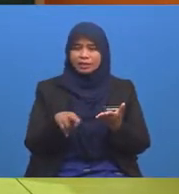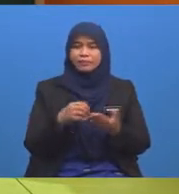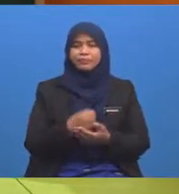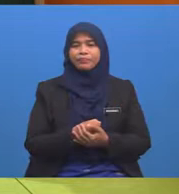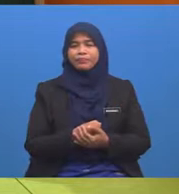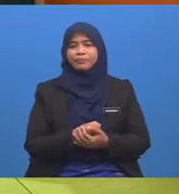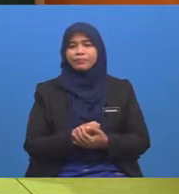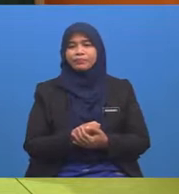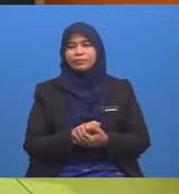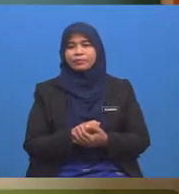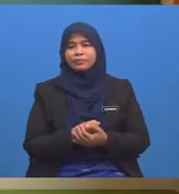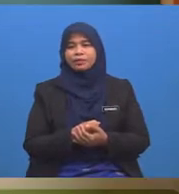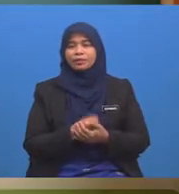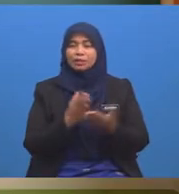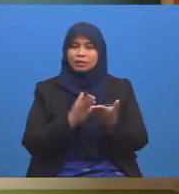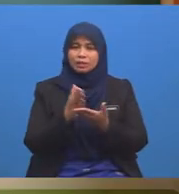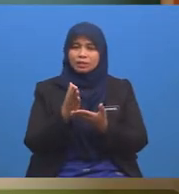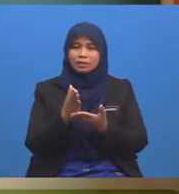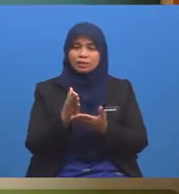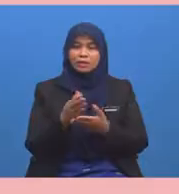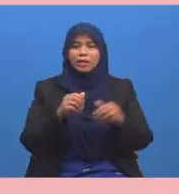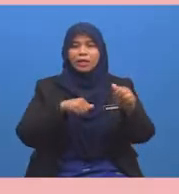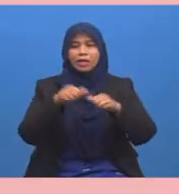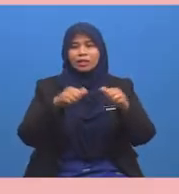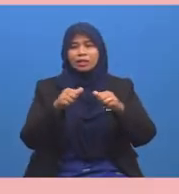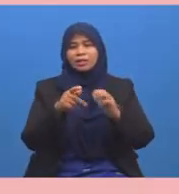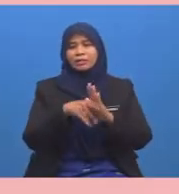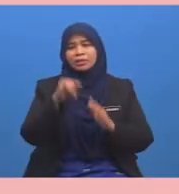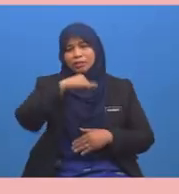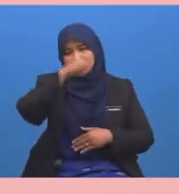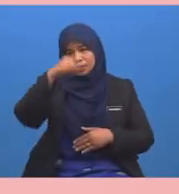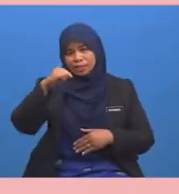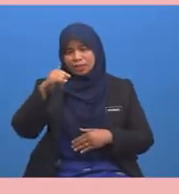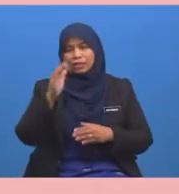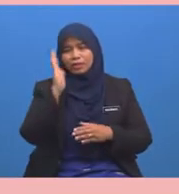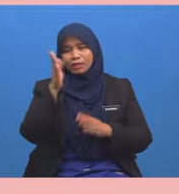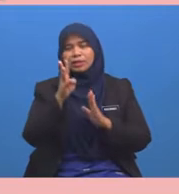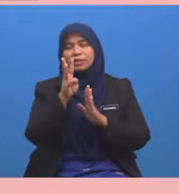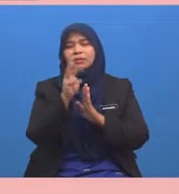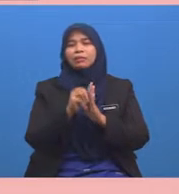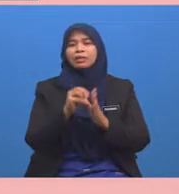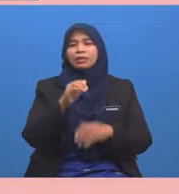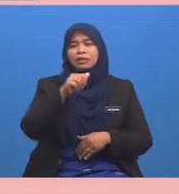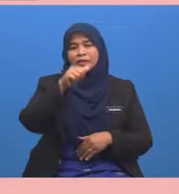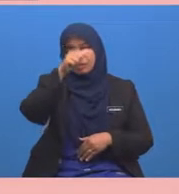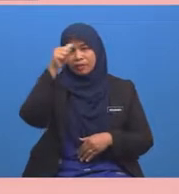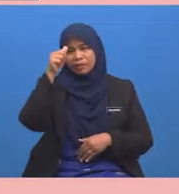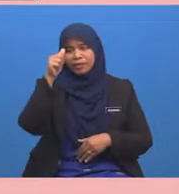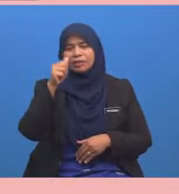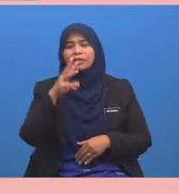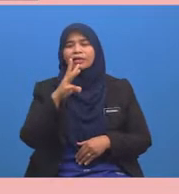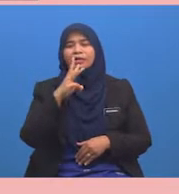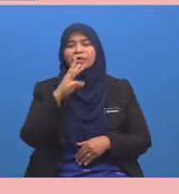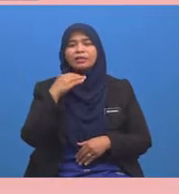larian air permukaan. Seterusnya, aktiviti perindustrian pula akan mengakibatkan air tercemar